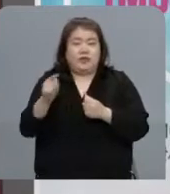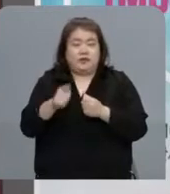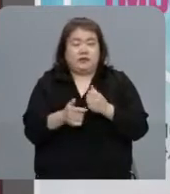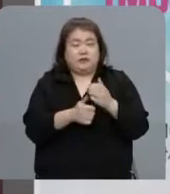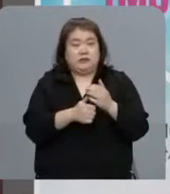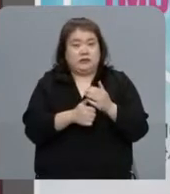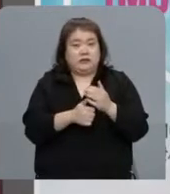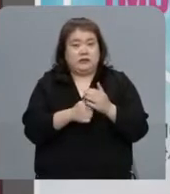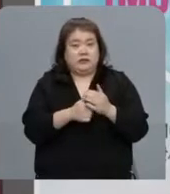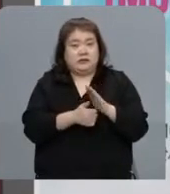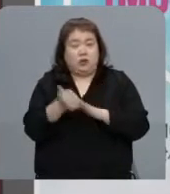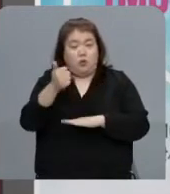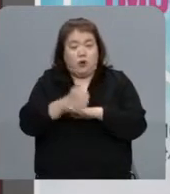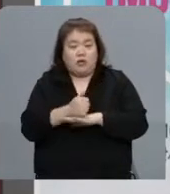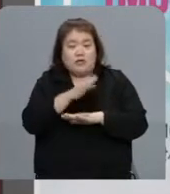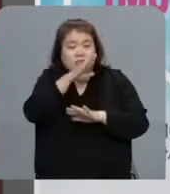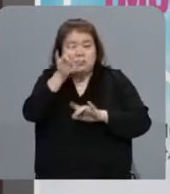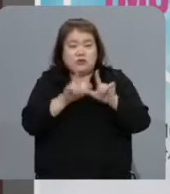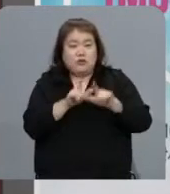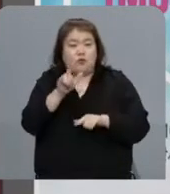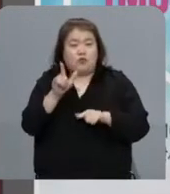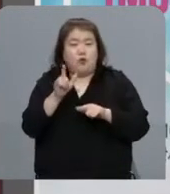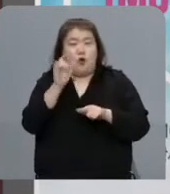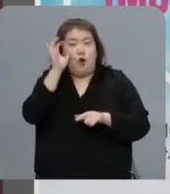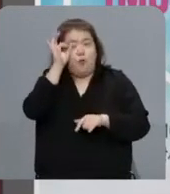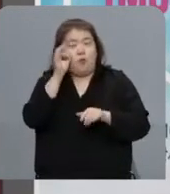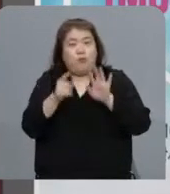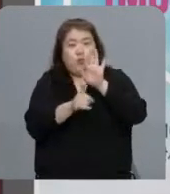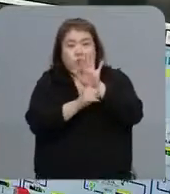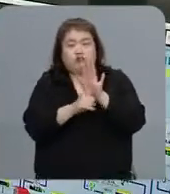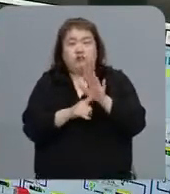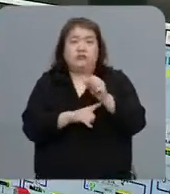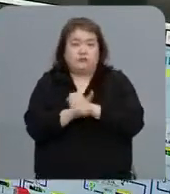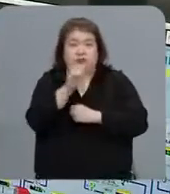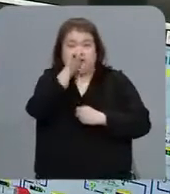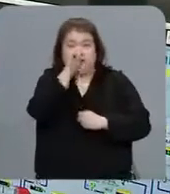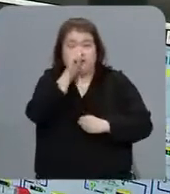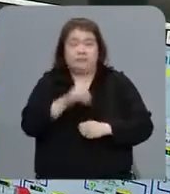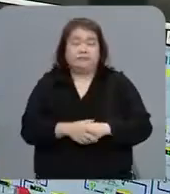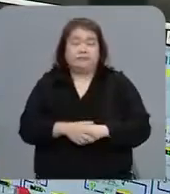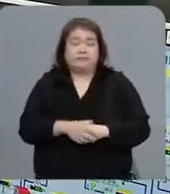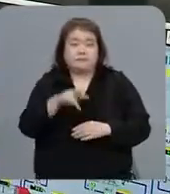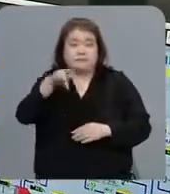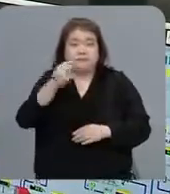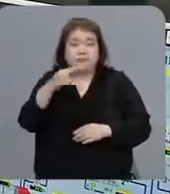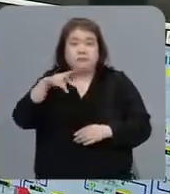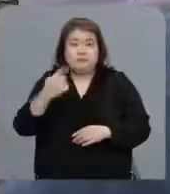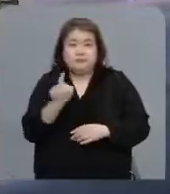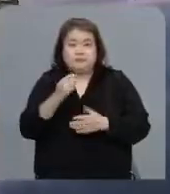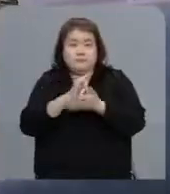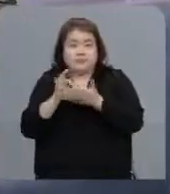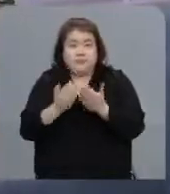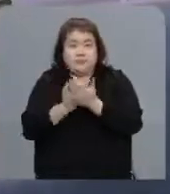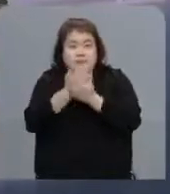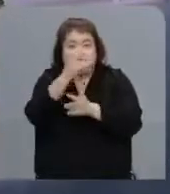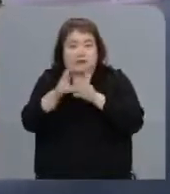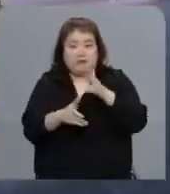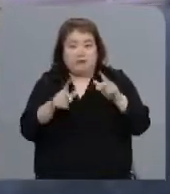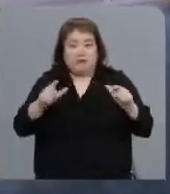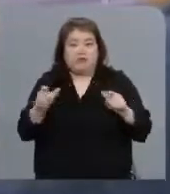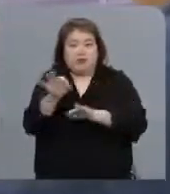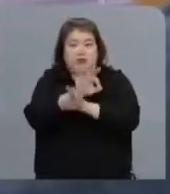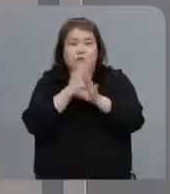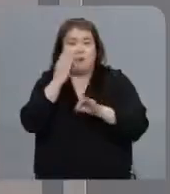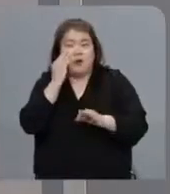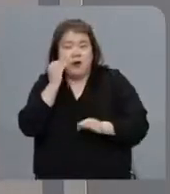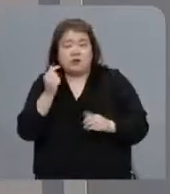성과를 현실적으로 보이는 그런 의미가 있습니다 수소를 이용한 발전 사업이 지역경제